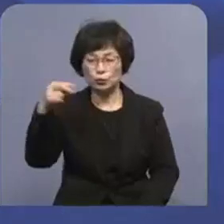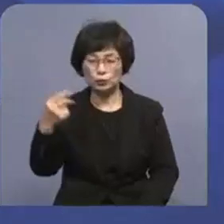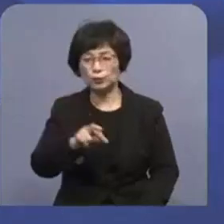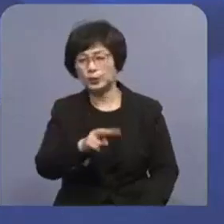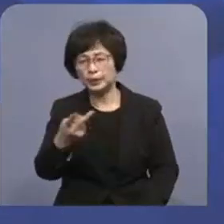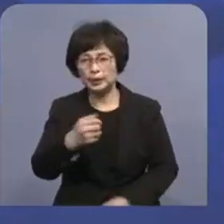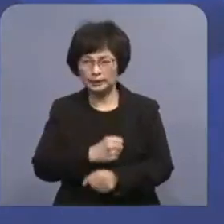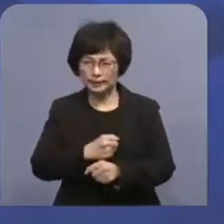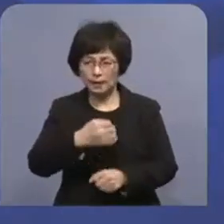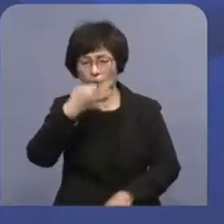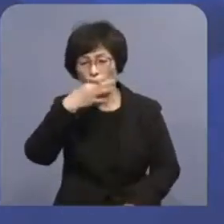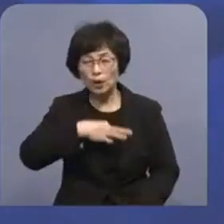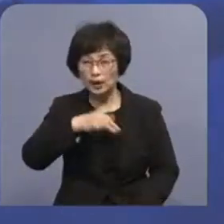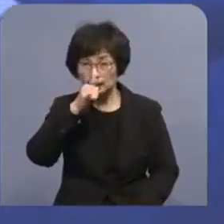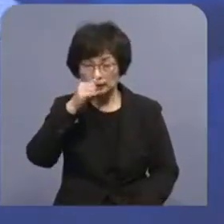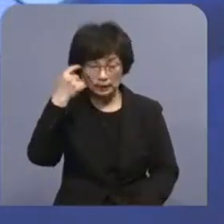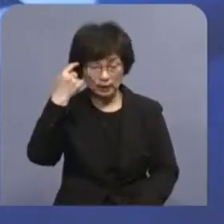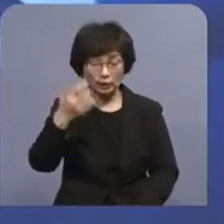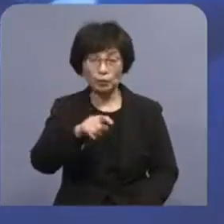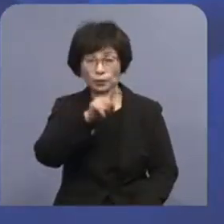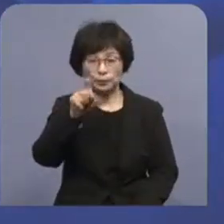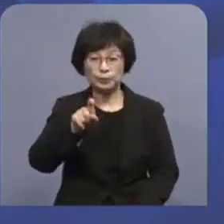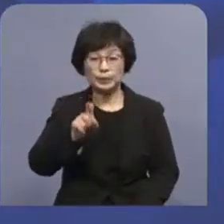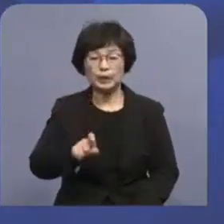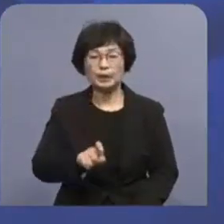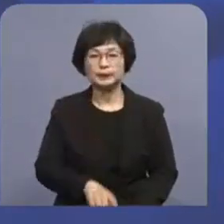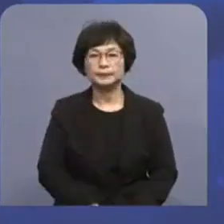있을까요 보다 공조기자입니다